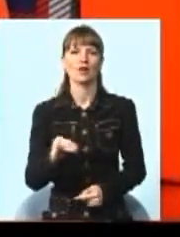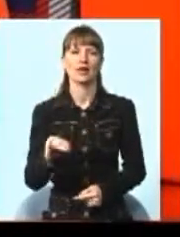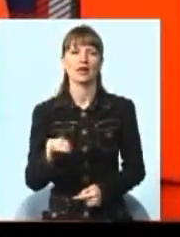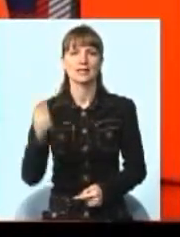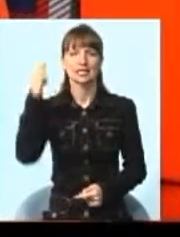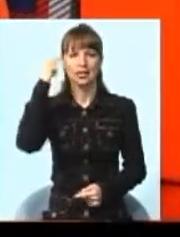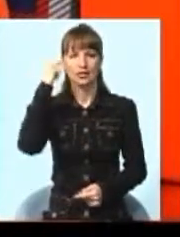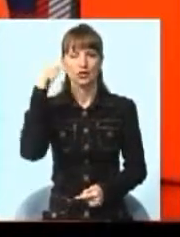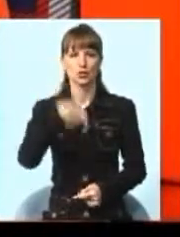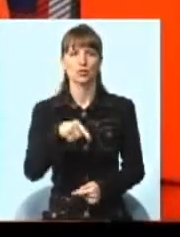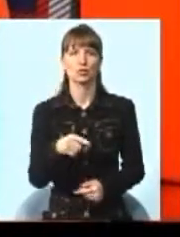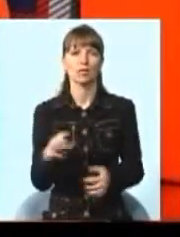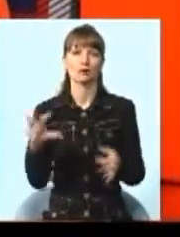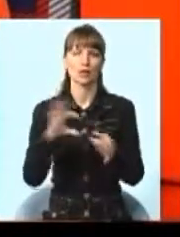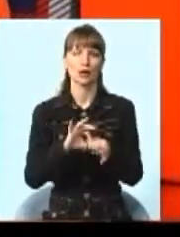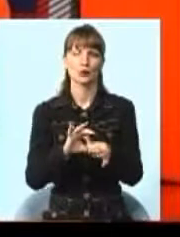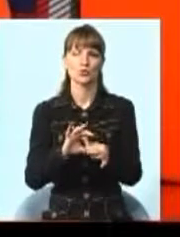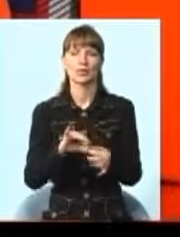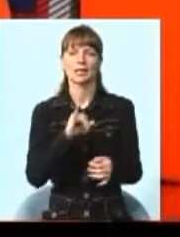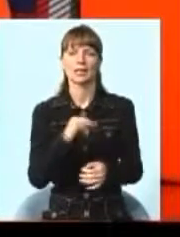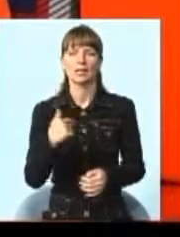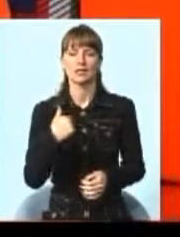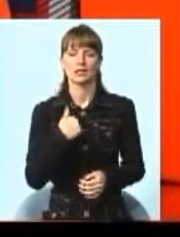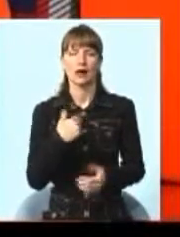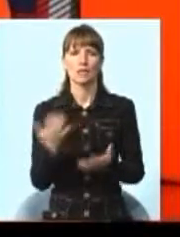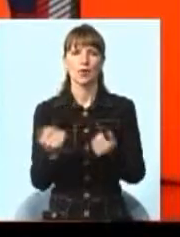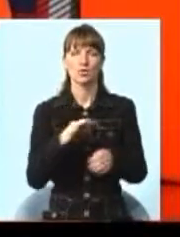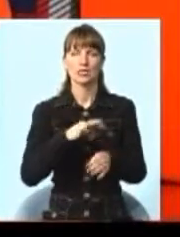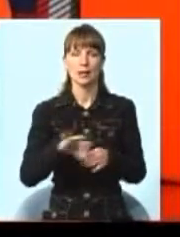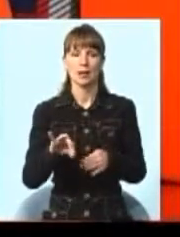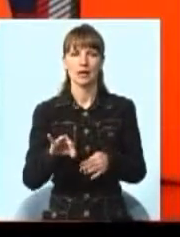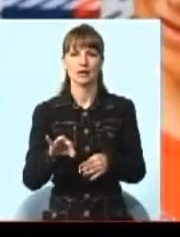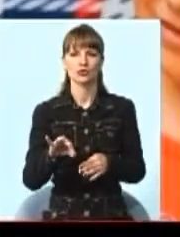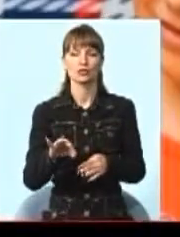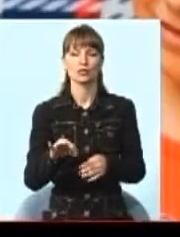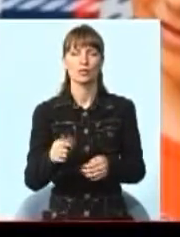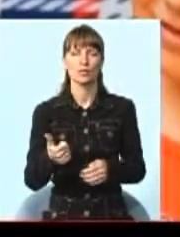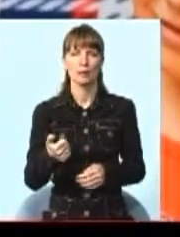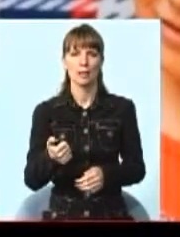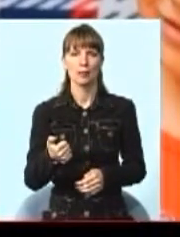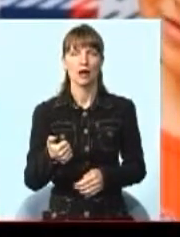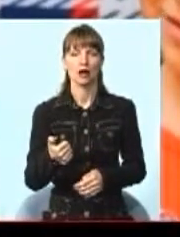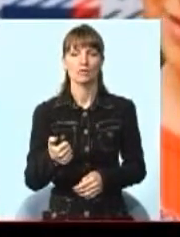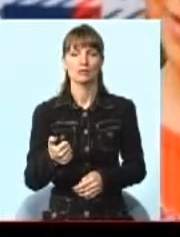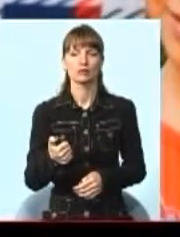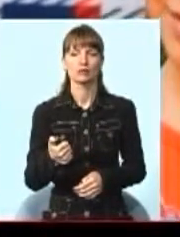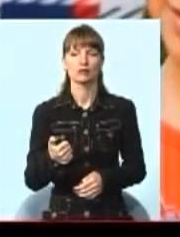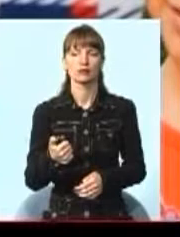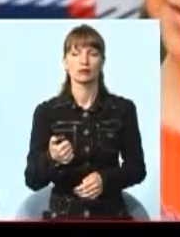наукові знання сюди підключили. І я беру запальничку, підпалюємо. Оп.